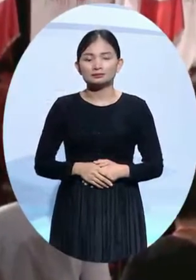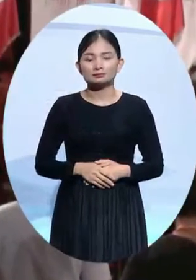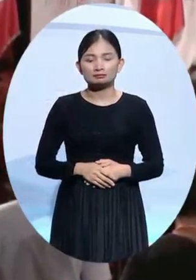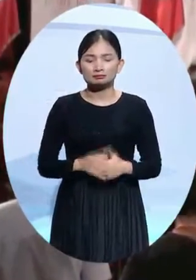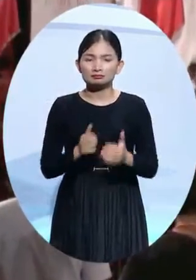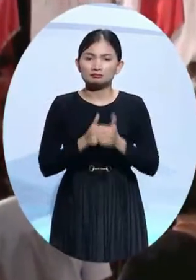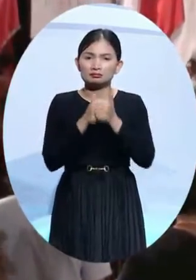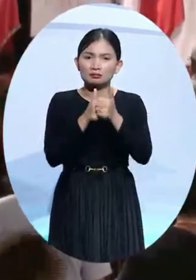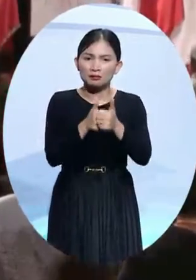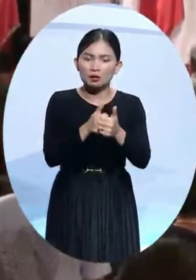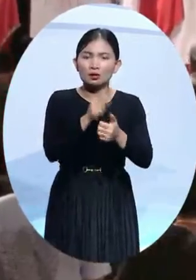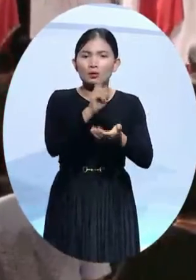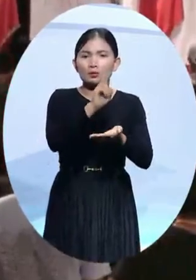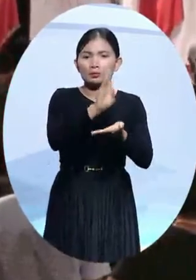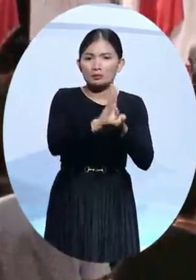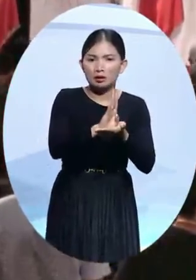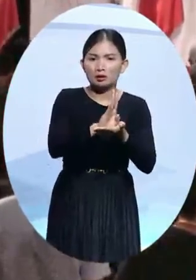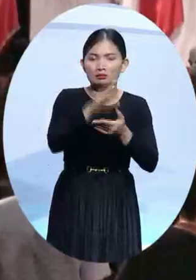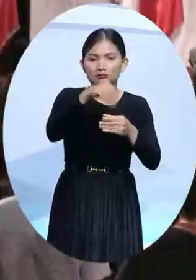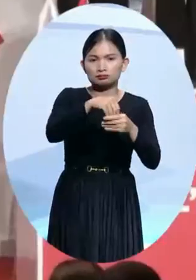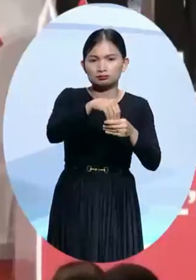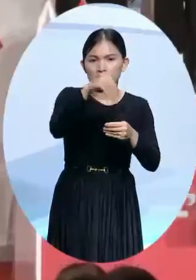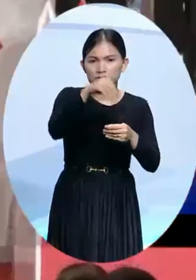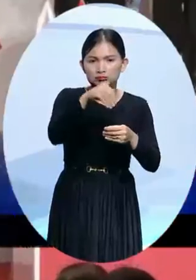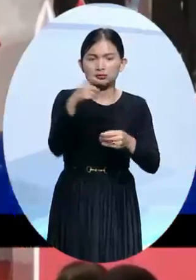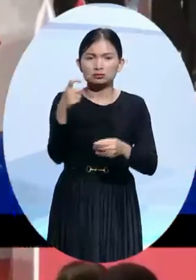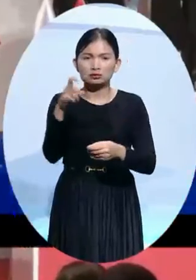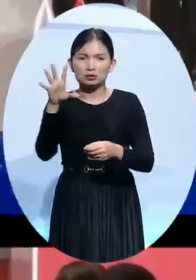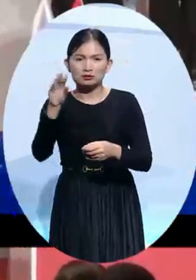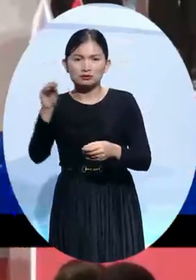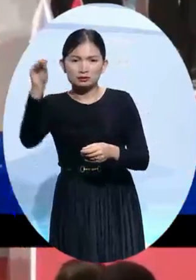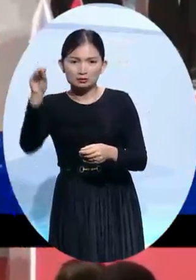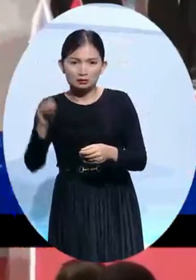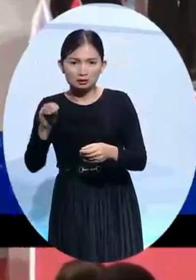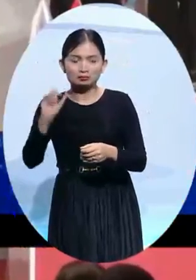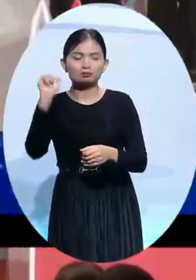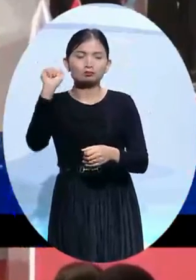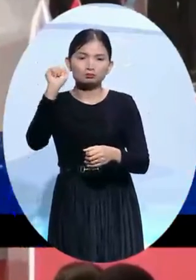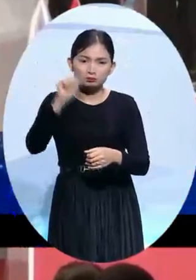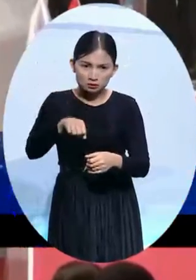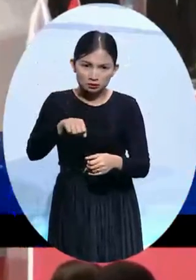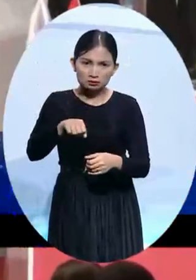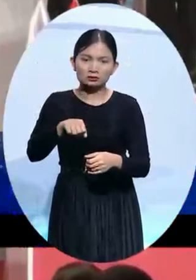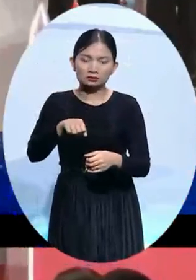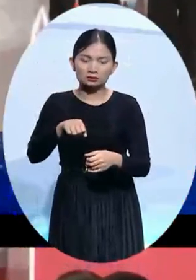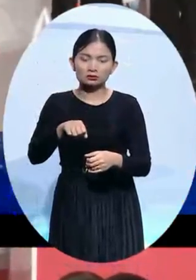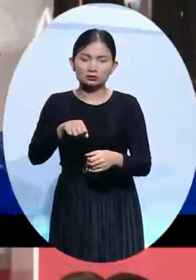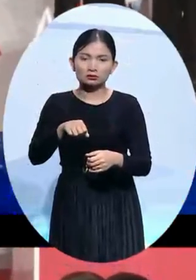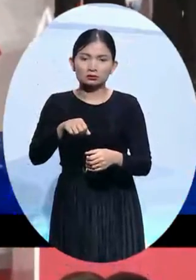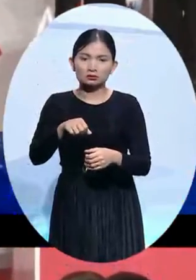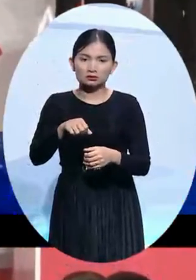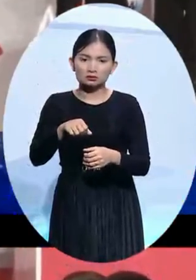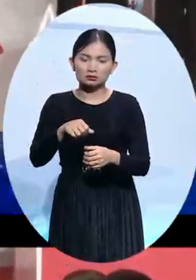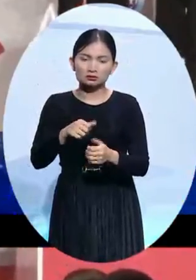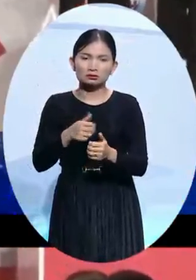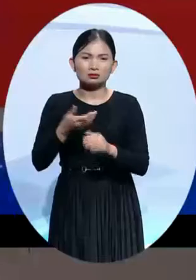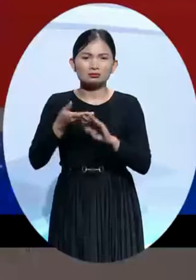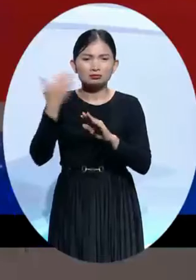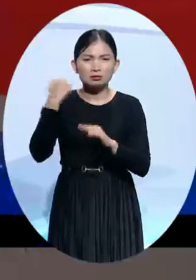Theo Ủy ban bầu cử, 95% cử tri đã đồng ý với bản hiến pháp mới trong cuộc trưng cầu ý dân diễn ra hôm 25 tháng